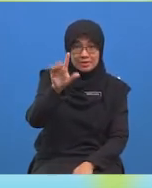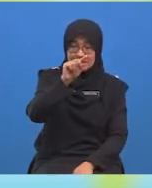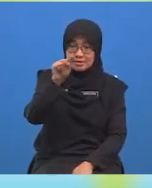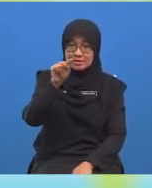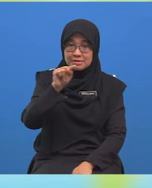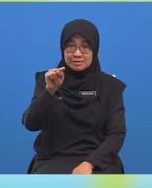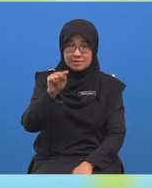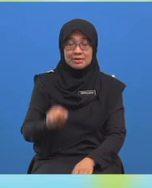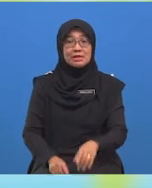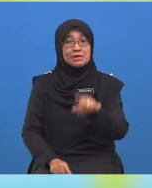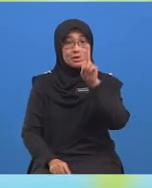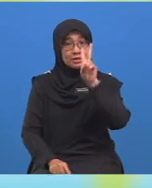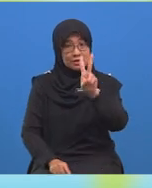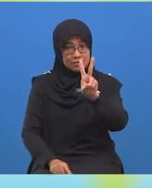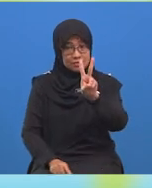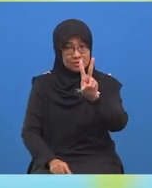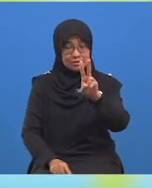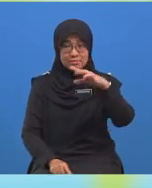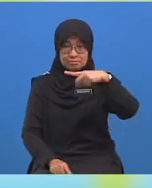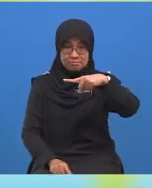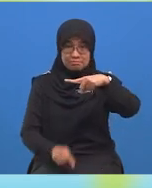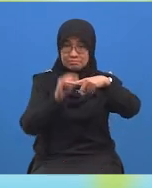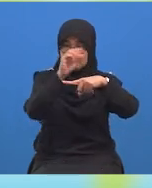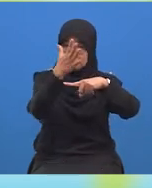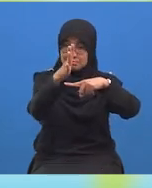2.15 sama dengan